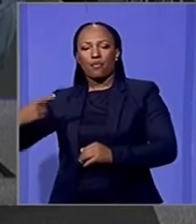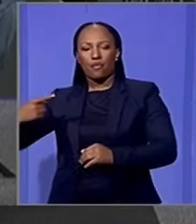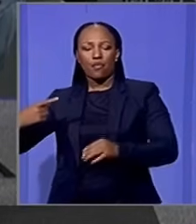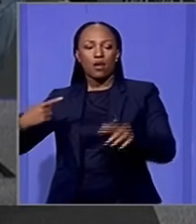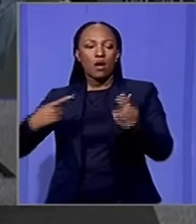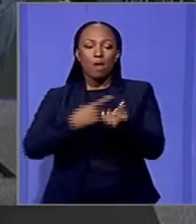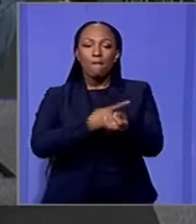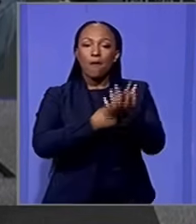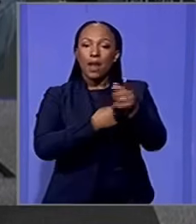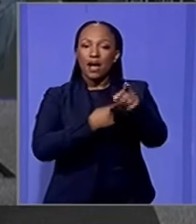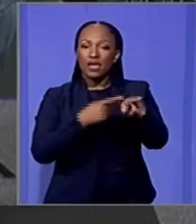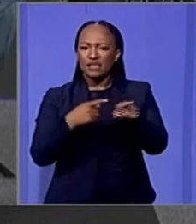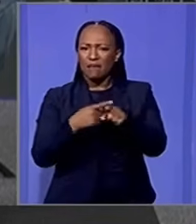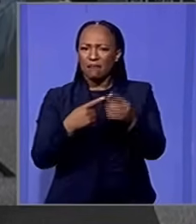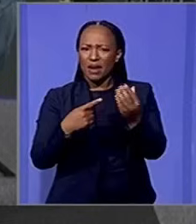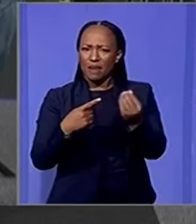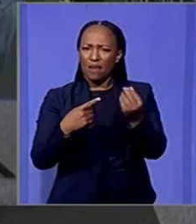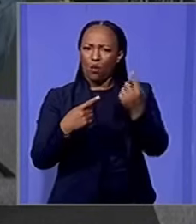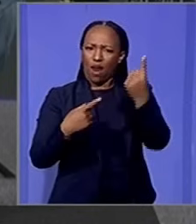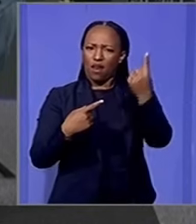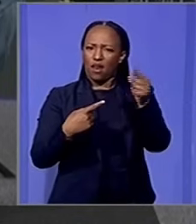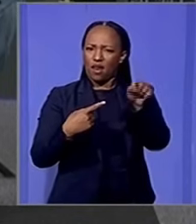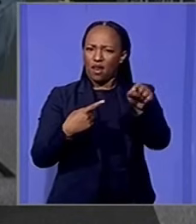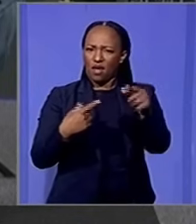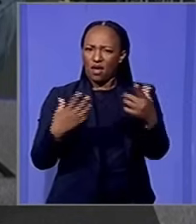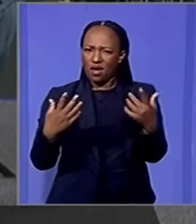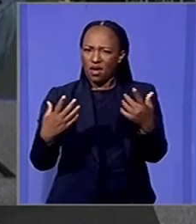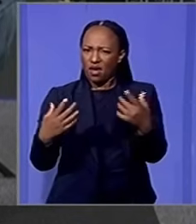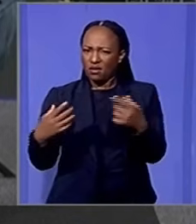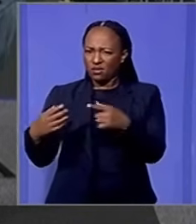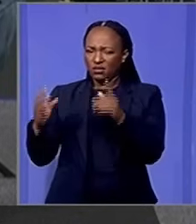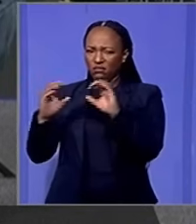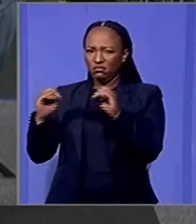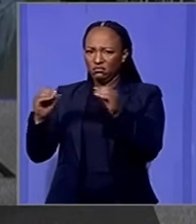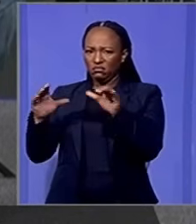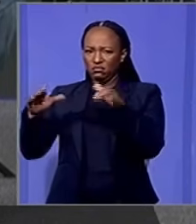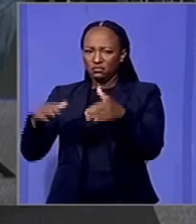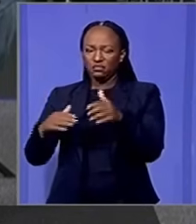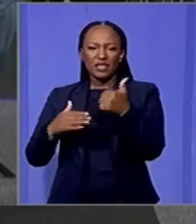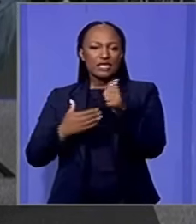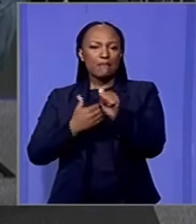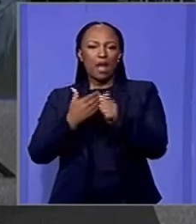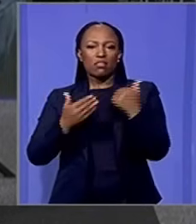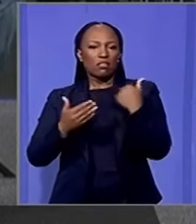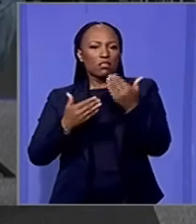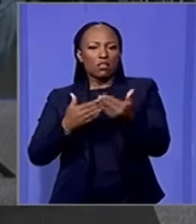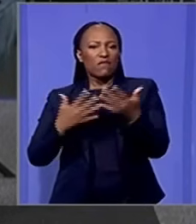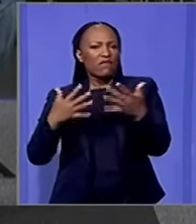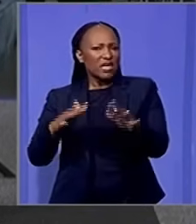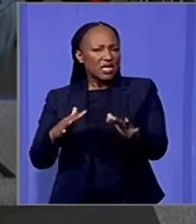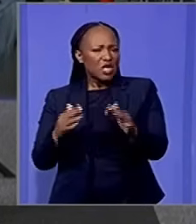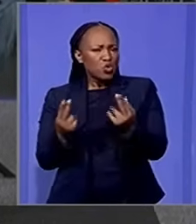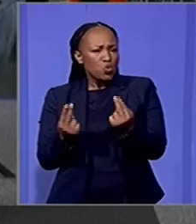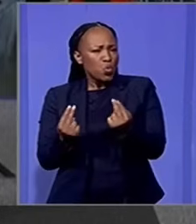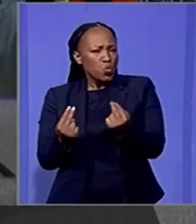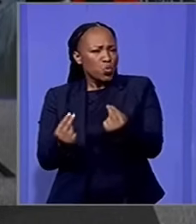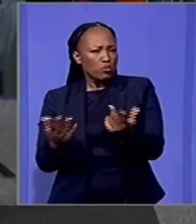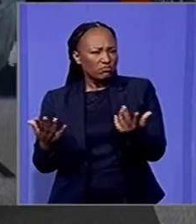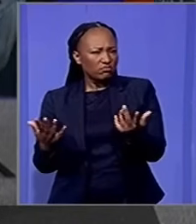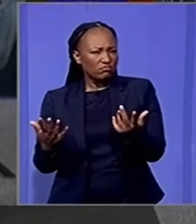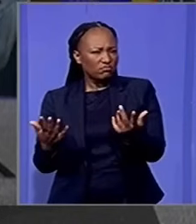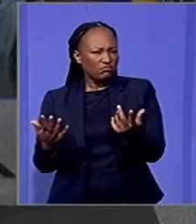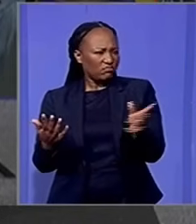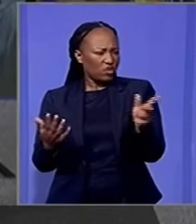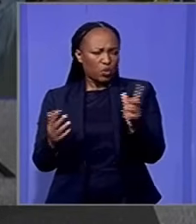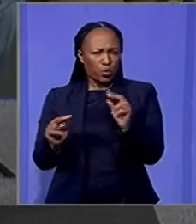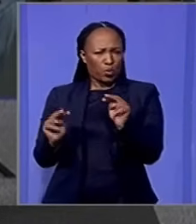edile pele na ke mokgatho le gore go thomilwe dikgwedi tše tshela tša go feta ke eng se le gore go le bona